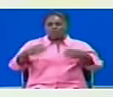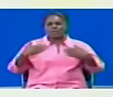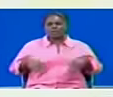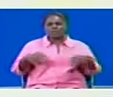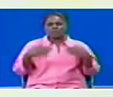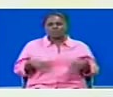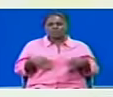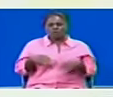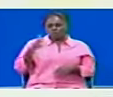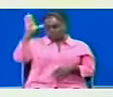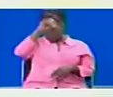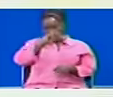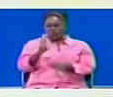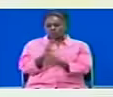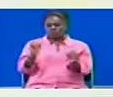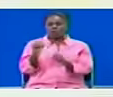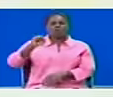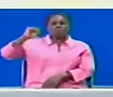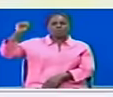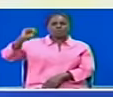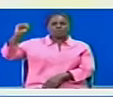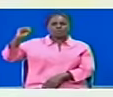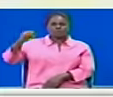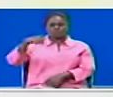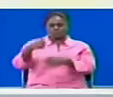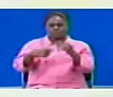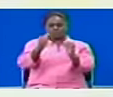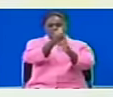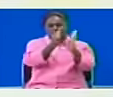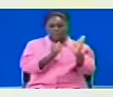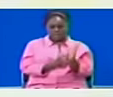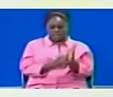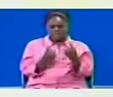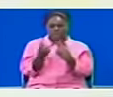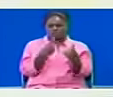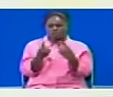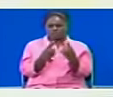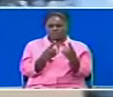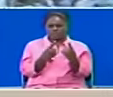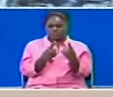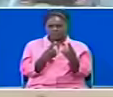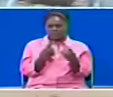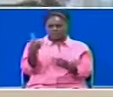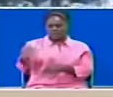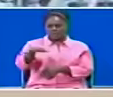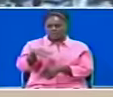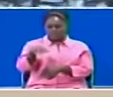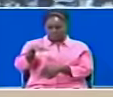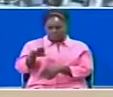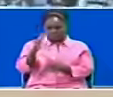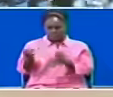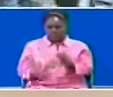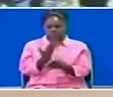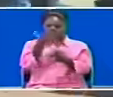bodaboda kutotumiwa vibaya na wanasiasa katika kuendeleza ajenda yao. Akizungumza katika eneo la Kapsoya ambapo alikuwa